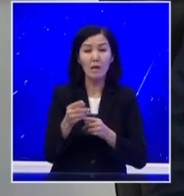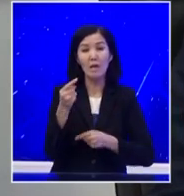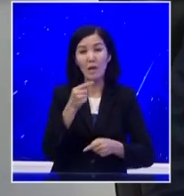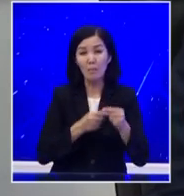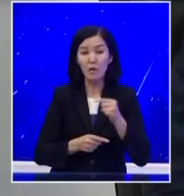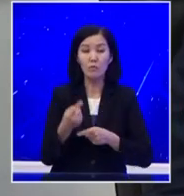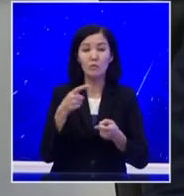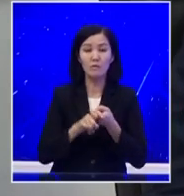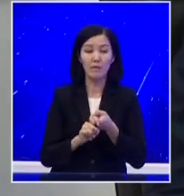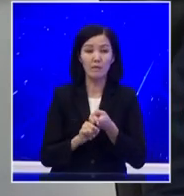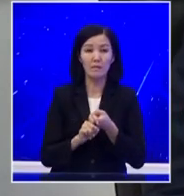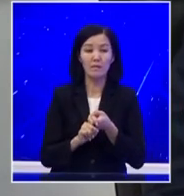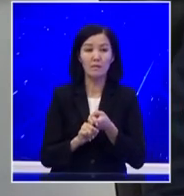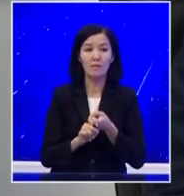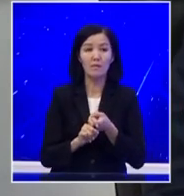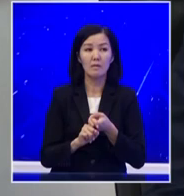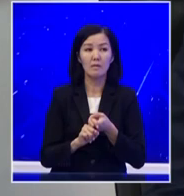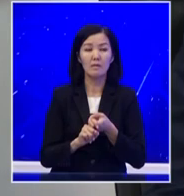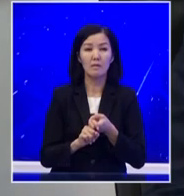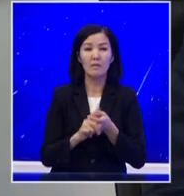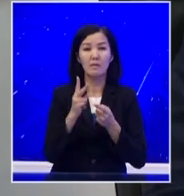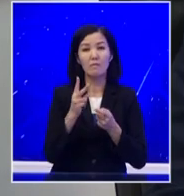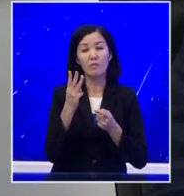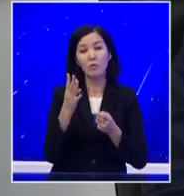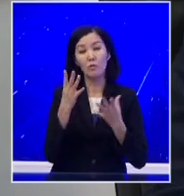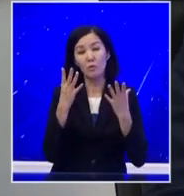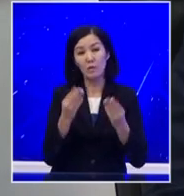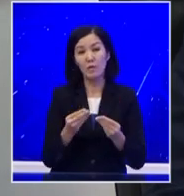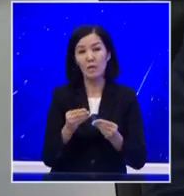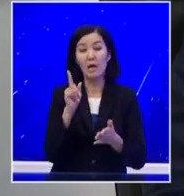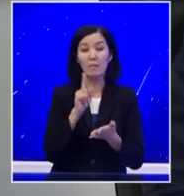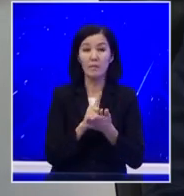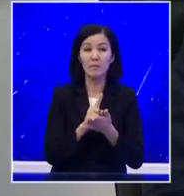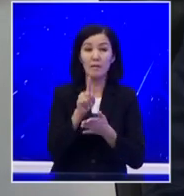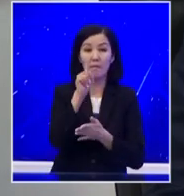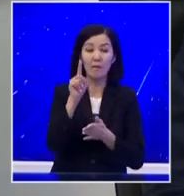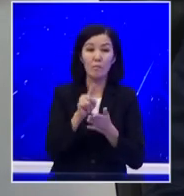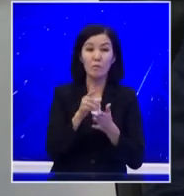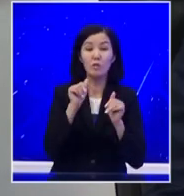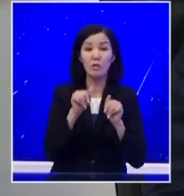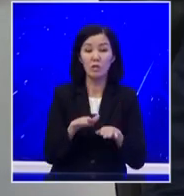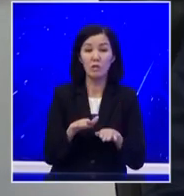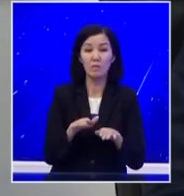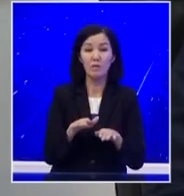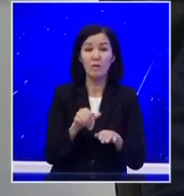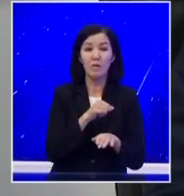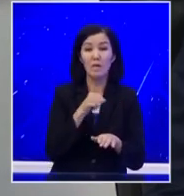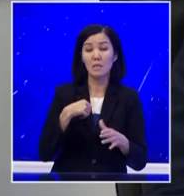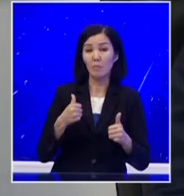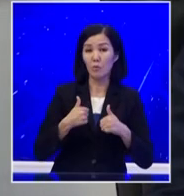мы там в течение там двух или трех дней мы обязательно с проблем вопрос закроем я конечно со своей стороны тоже